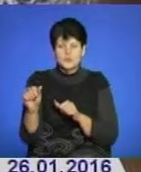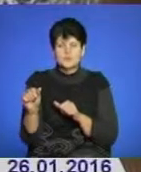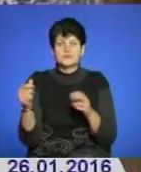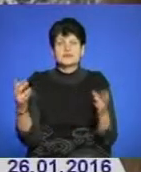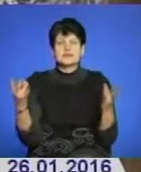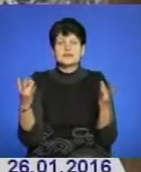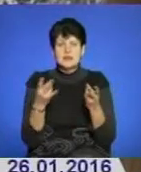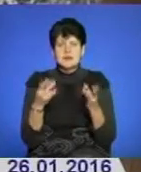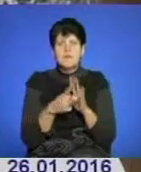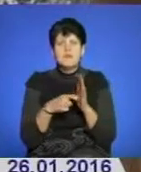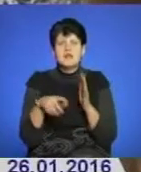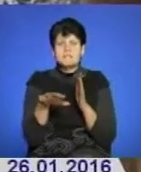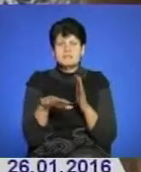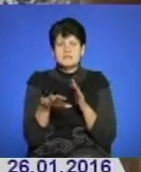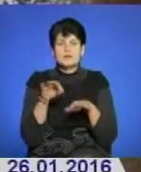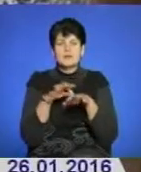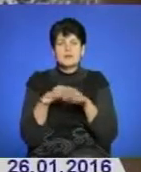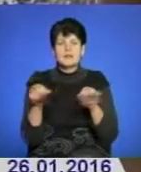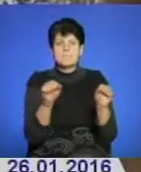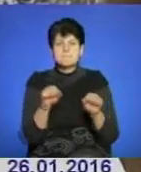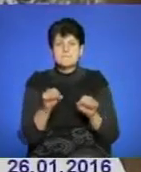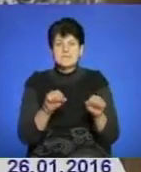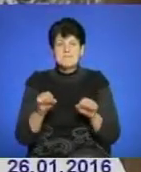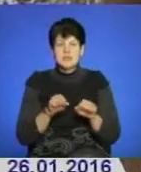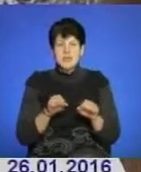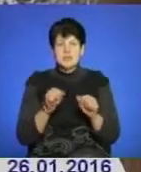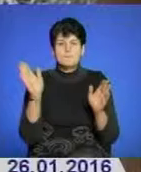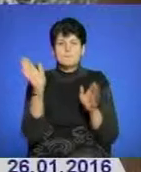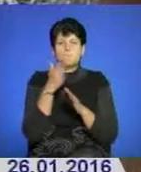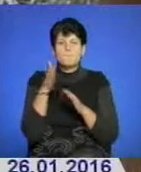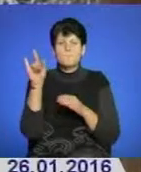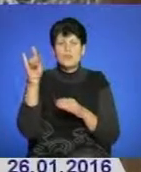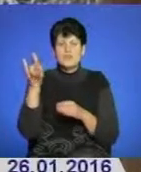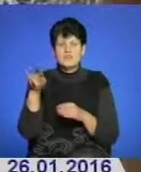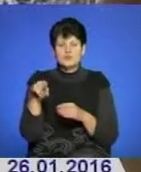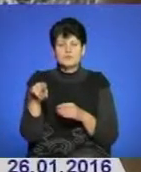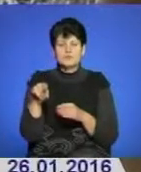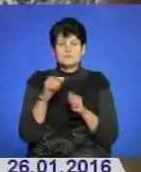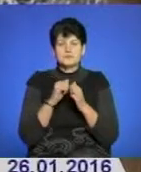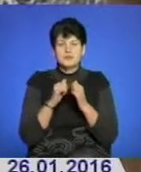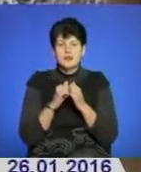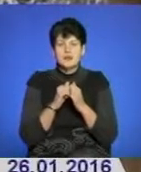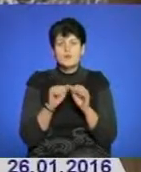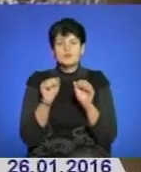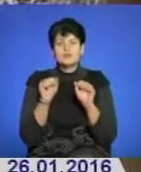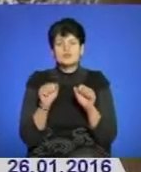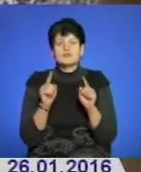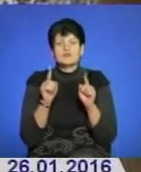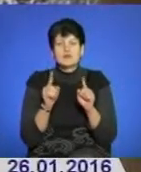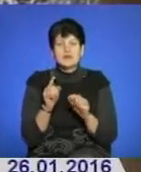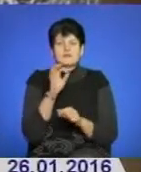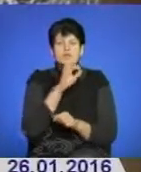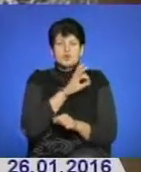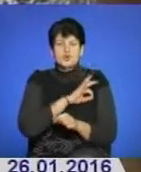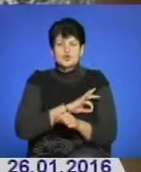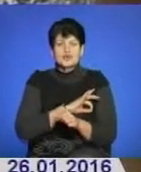у приміщеннях проводити вологе прибирання, провітрювання, часте провітрювання, вологе прибирання, можливо, навіть зараз використовувати